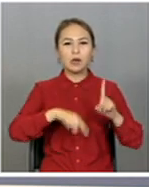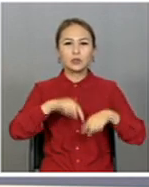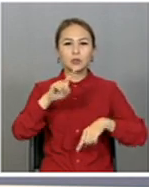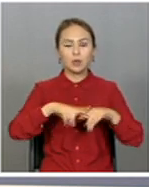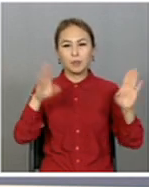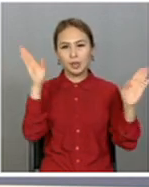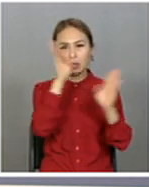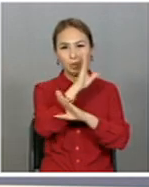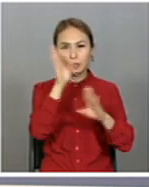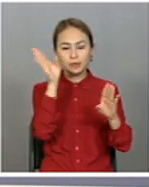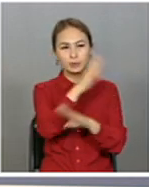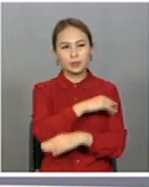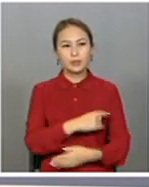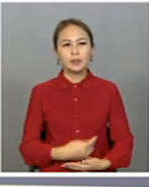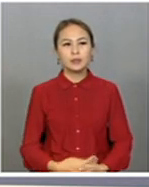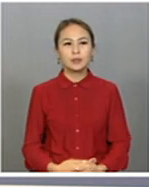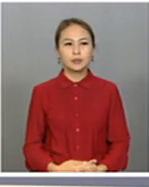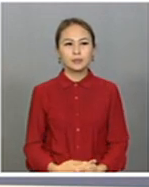природы».